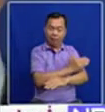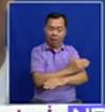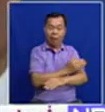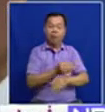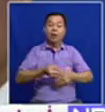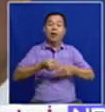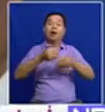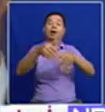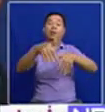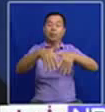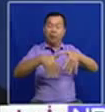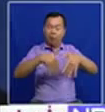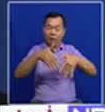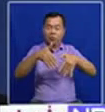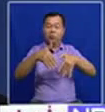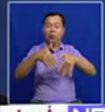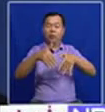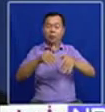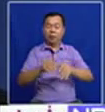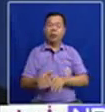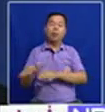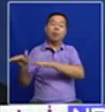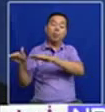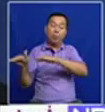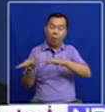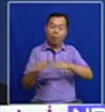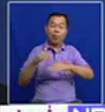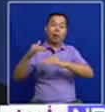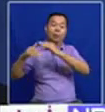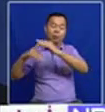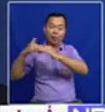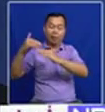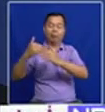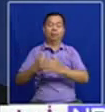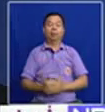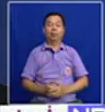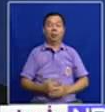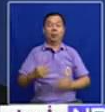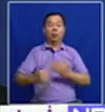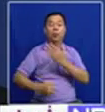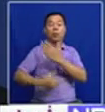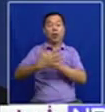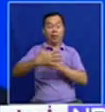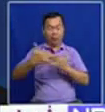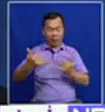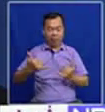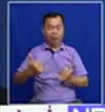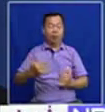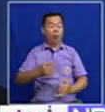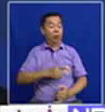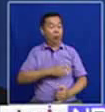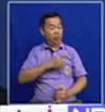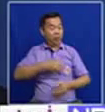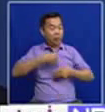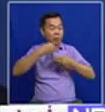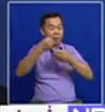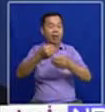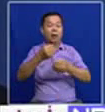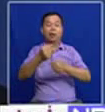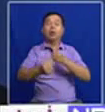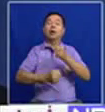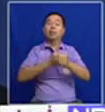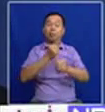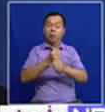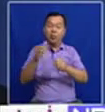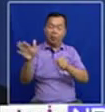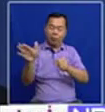ากรโลกนั้นสามารถจะก้าวไปพร้อมๆกันนะครับในโอกาสนี้ผมขอแสดงความยินดีในโอกาสครบรอบ150ปีของ